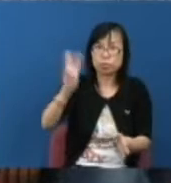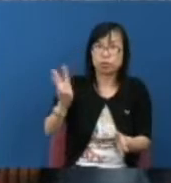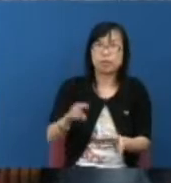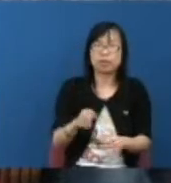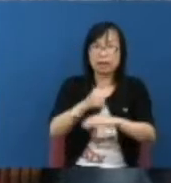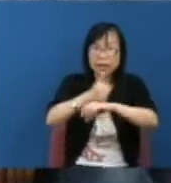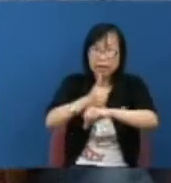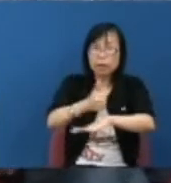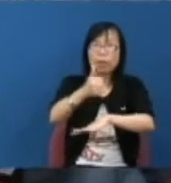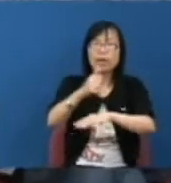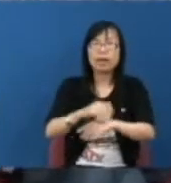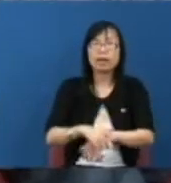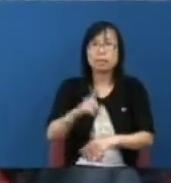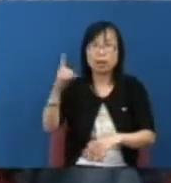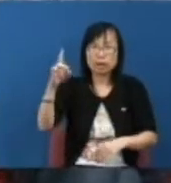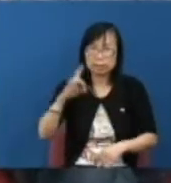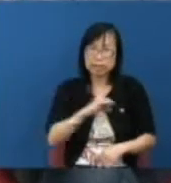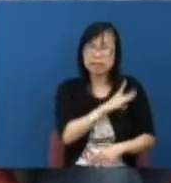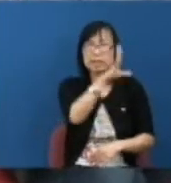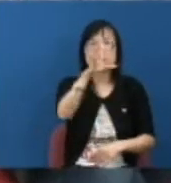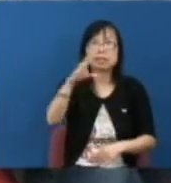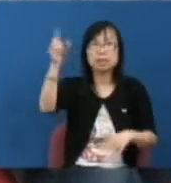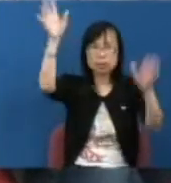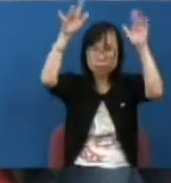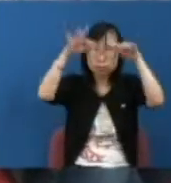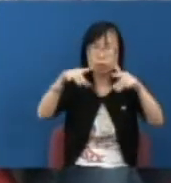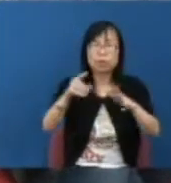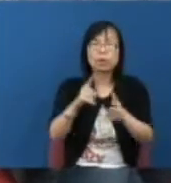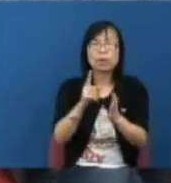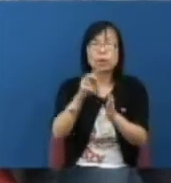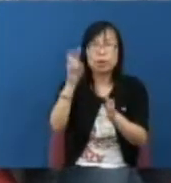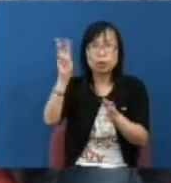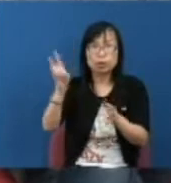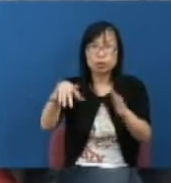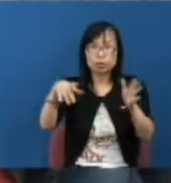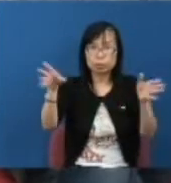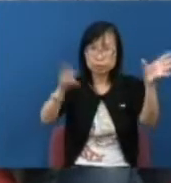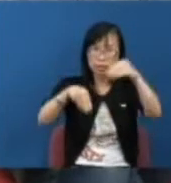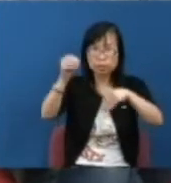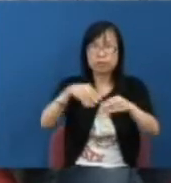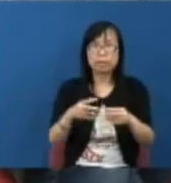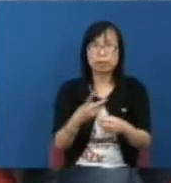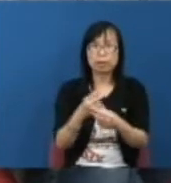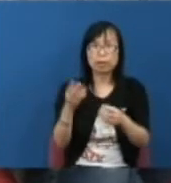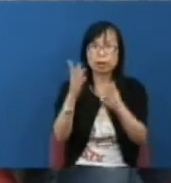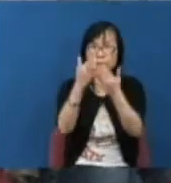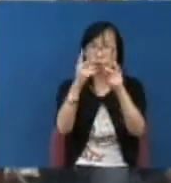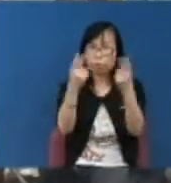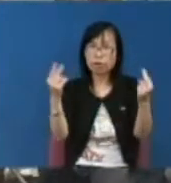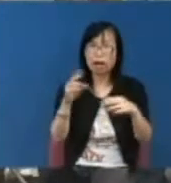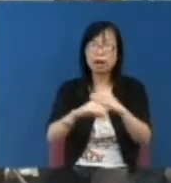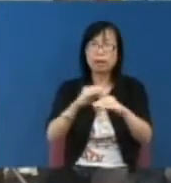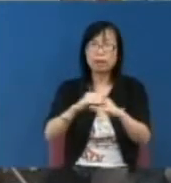樣去將我哋一啲天然嘅雨水收集好，然後咧就可以嚟做翻綠化我哋嘅天台咧？咁我哋揾阿 Paul